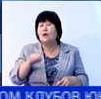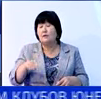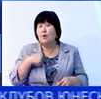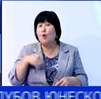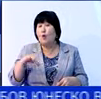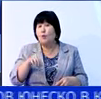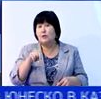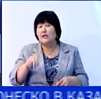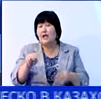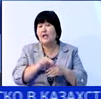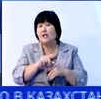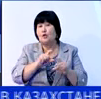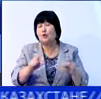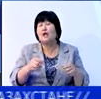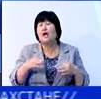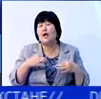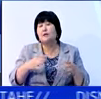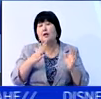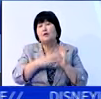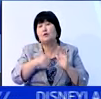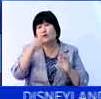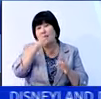В этом году лечебное учреждение отмечает свое